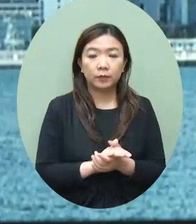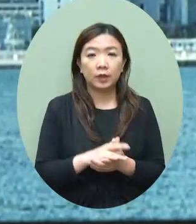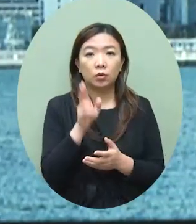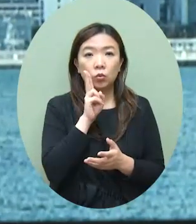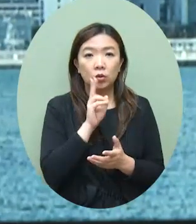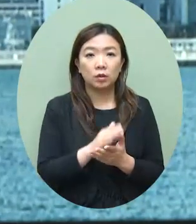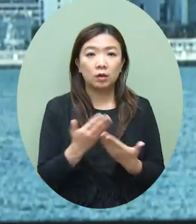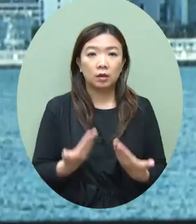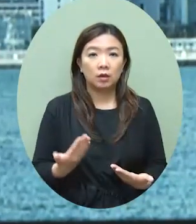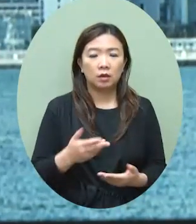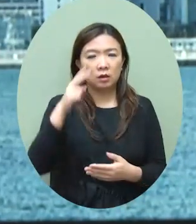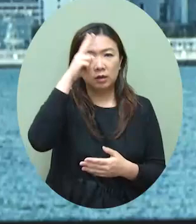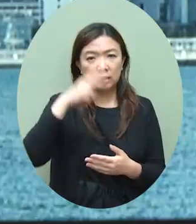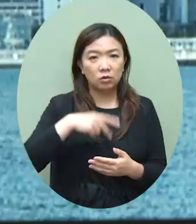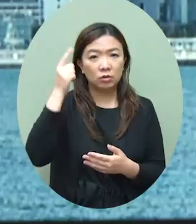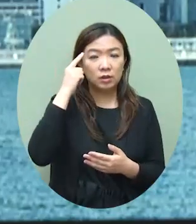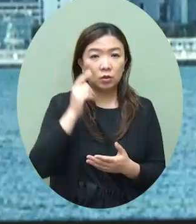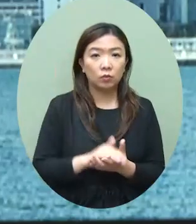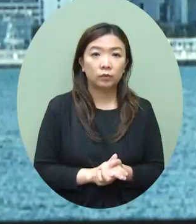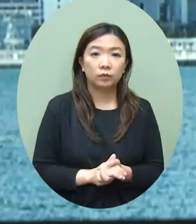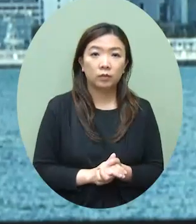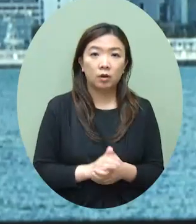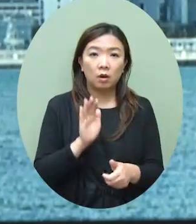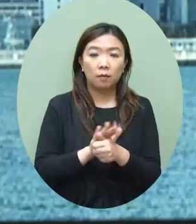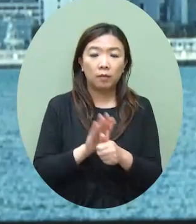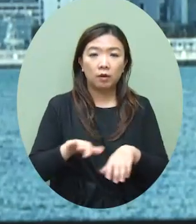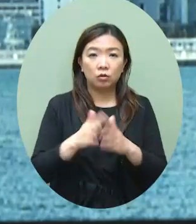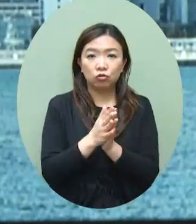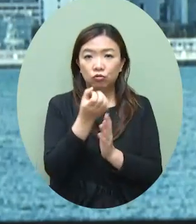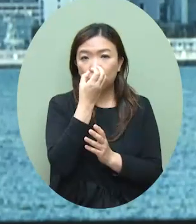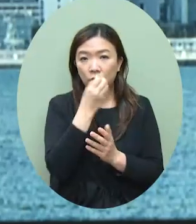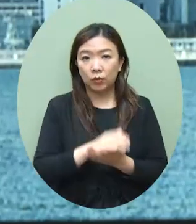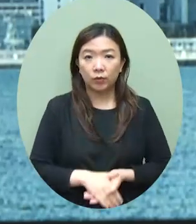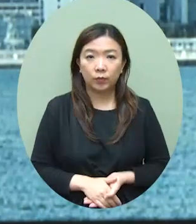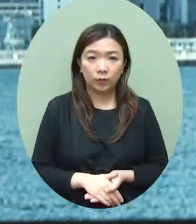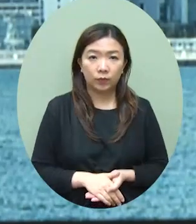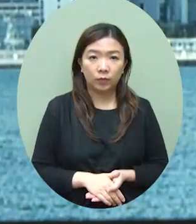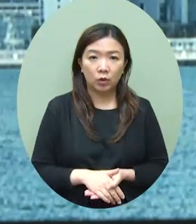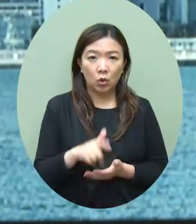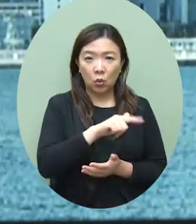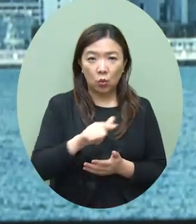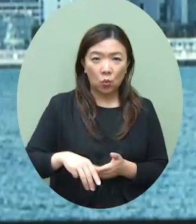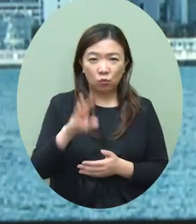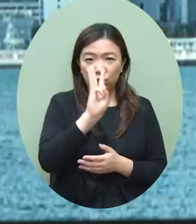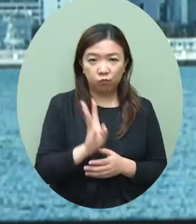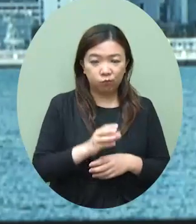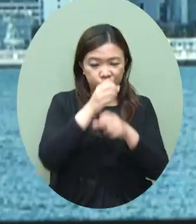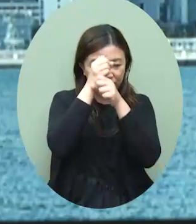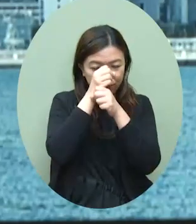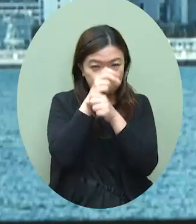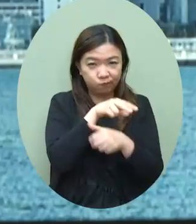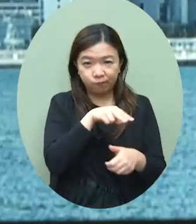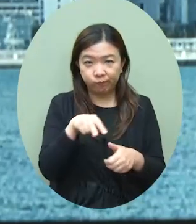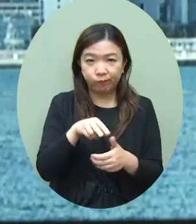如大家而家都好慣常知道，我哋喺度為全港呢做緊呢個污水監測。污水監測